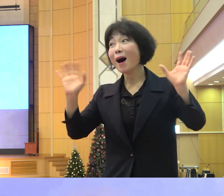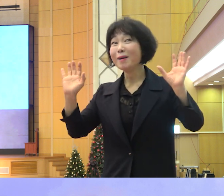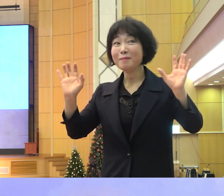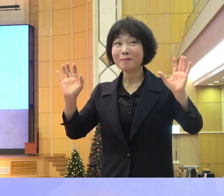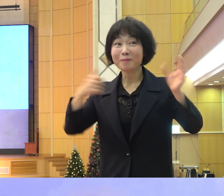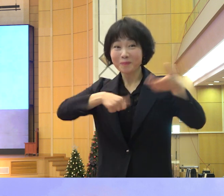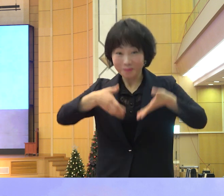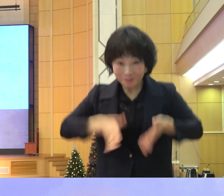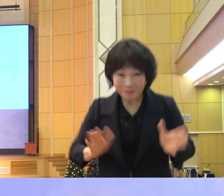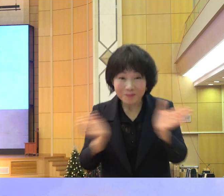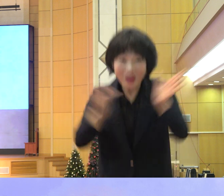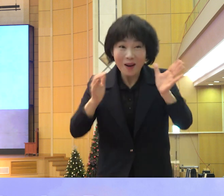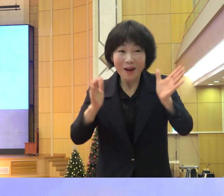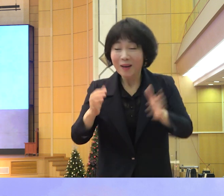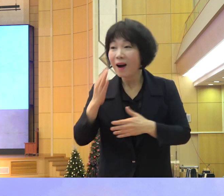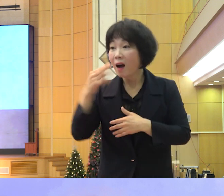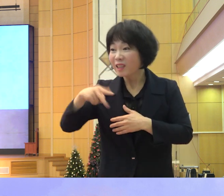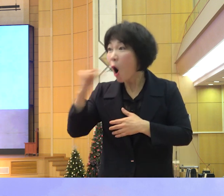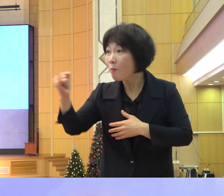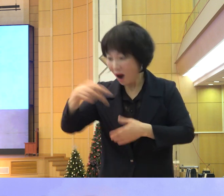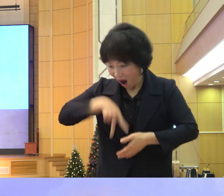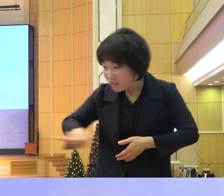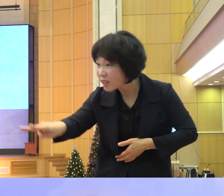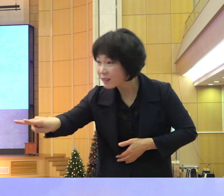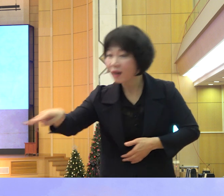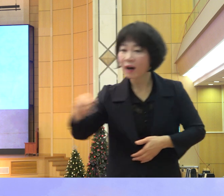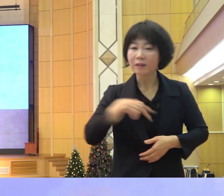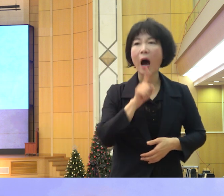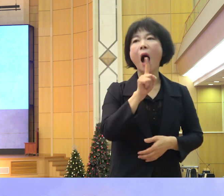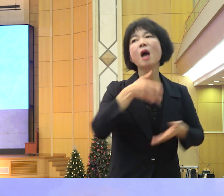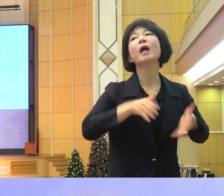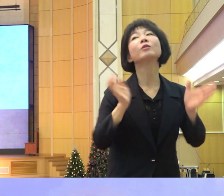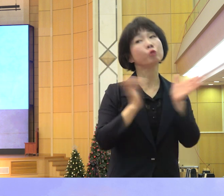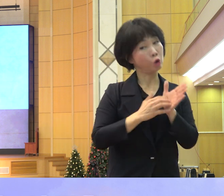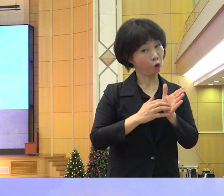목사님 만났을 때, 자연스럽게 만났을 때, 아이고